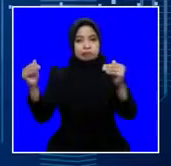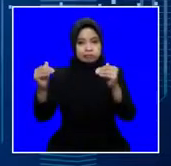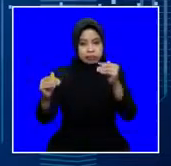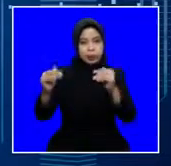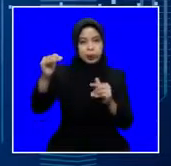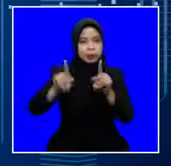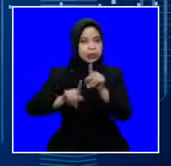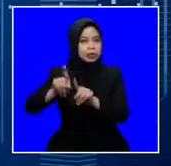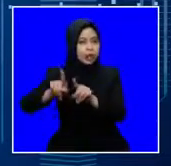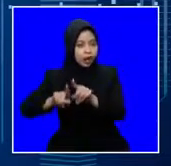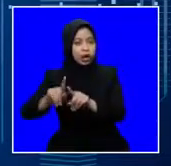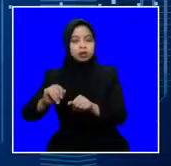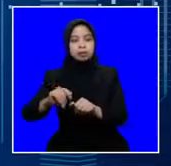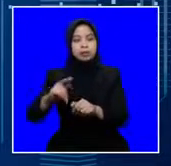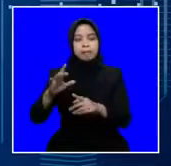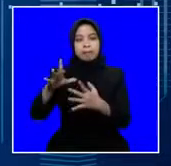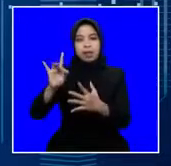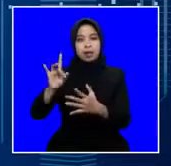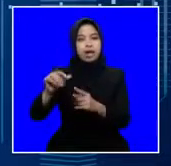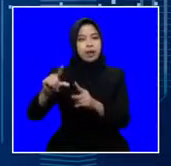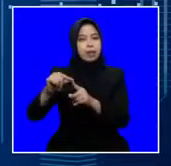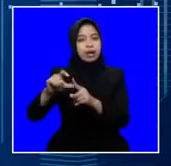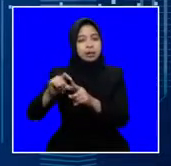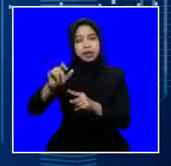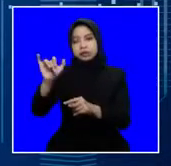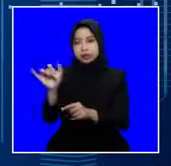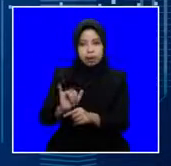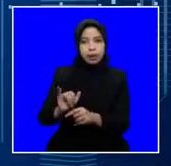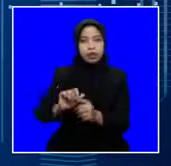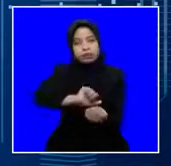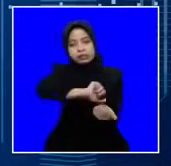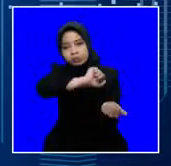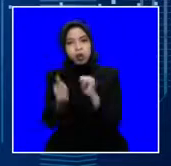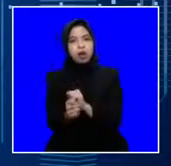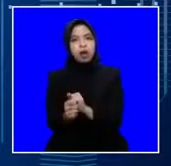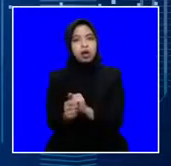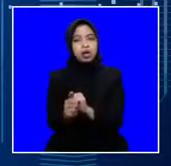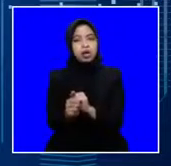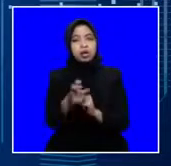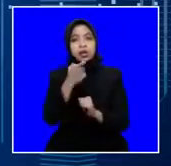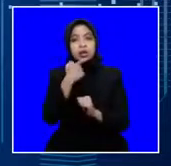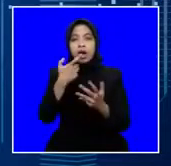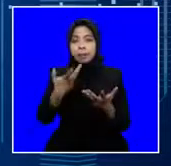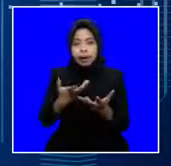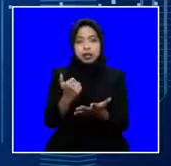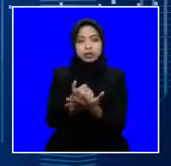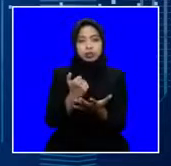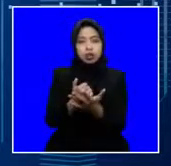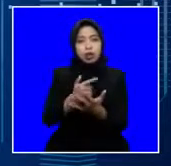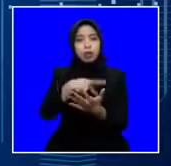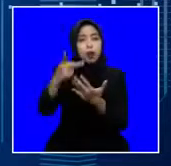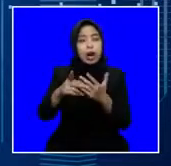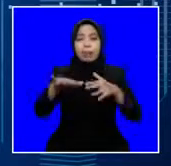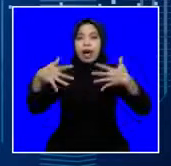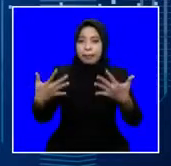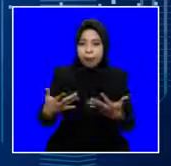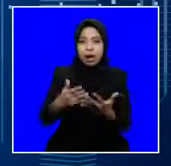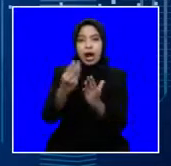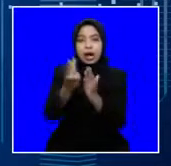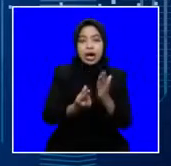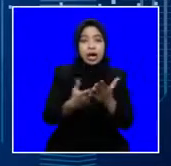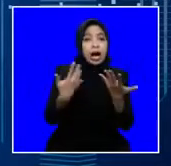opsi. LPDP pun sama, kita harus melakukan transformasi terhadap apa saja jenis-jenis program yang akan